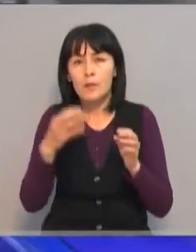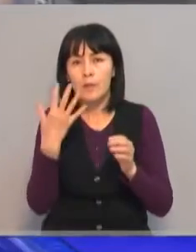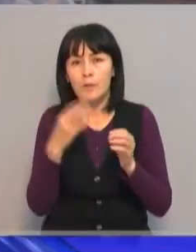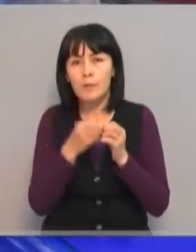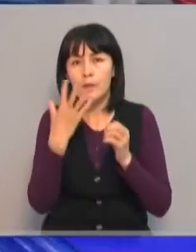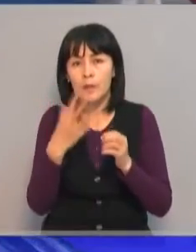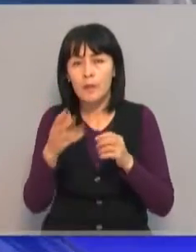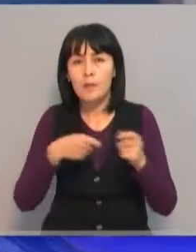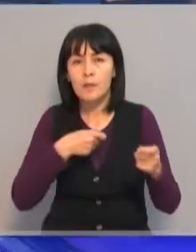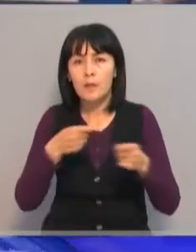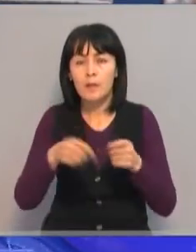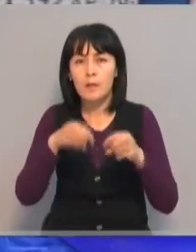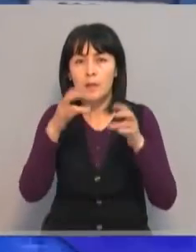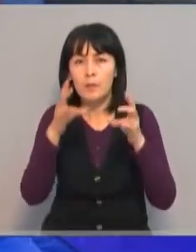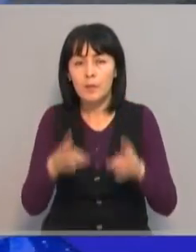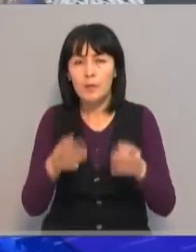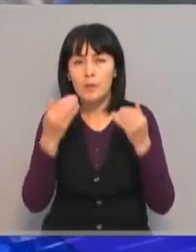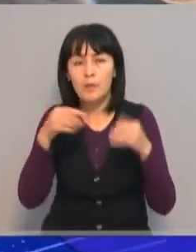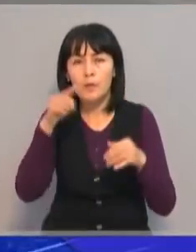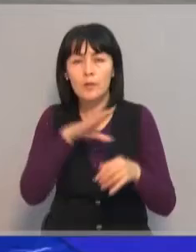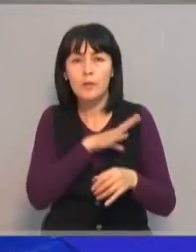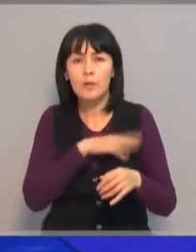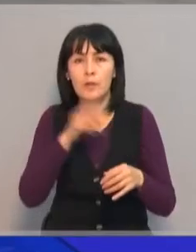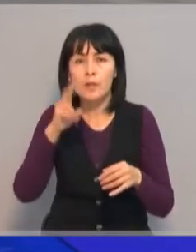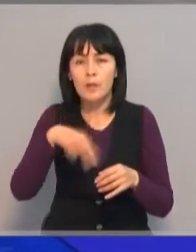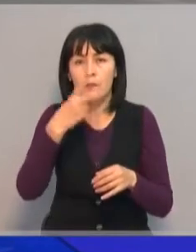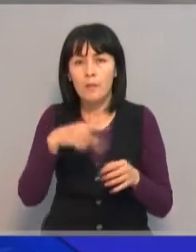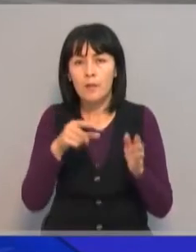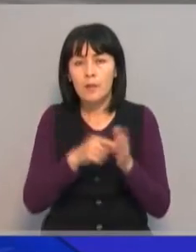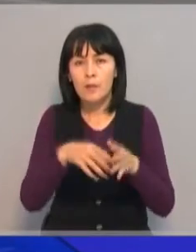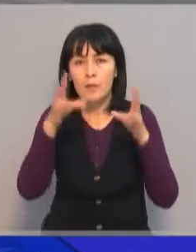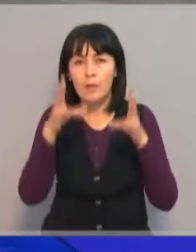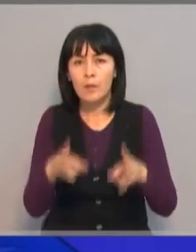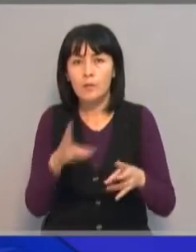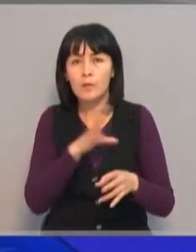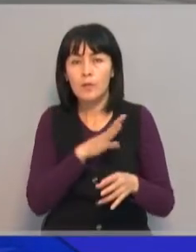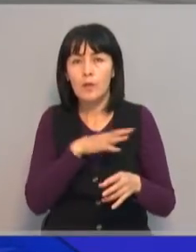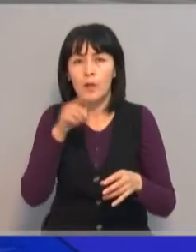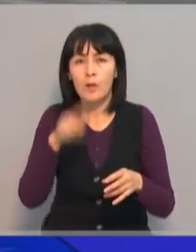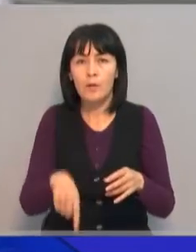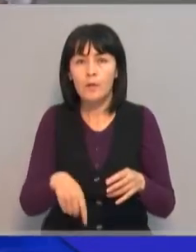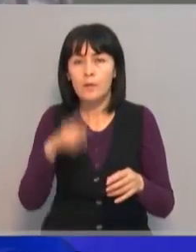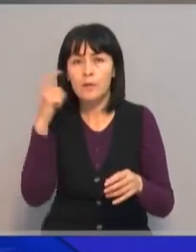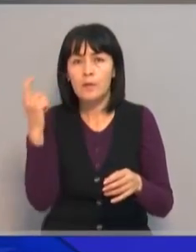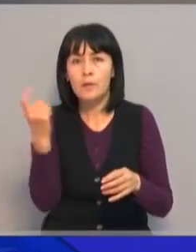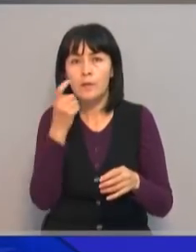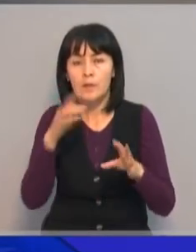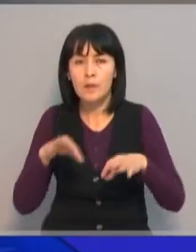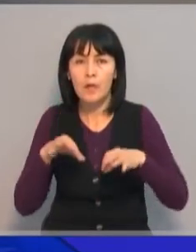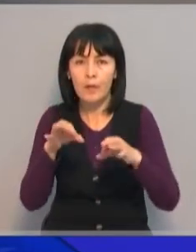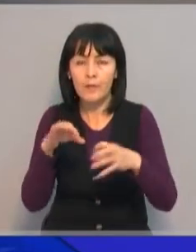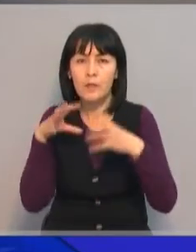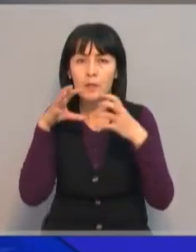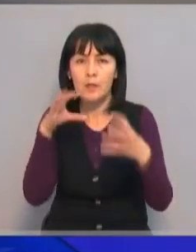11615 административных правонарушений, в том числе 227 нарушений, совершенными водителями общественного